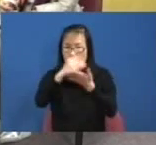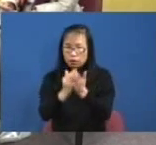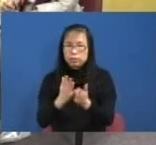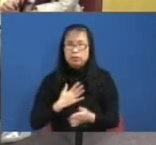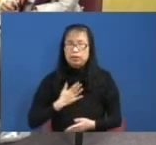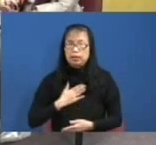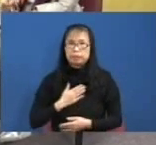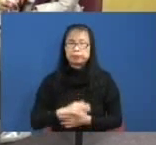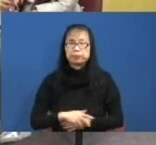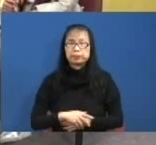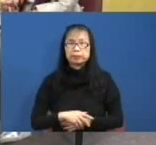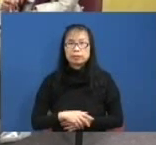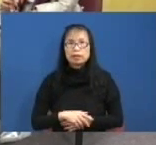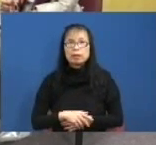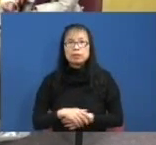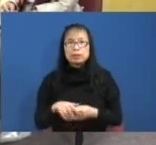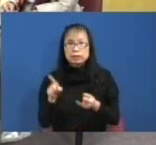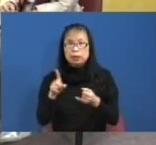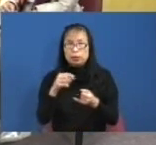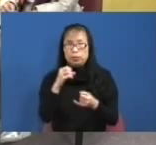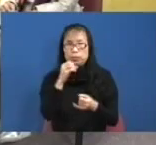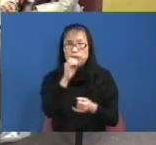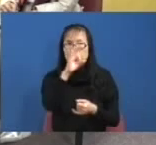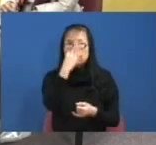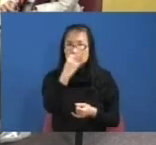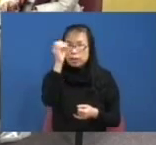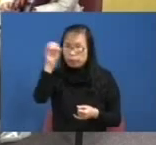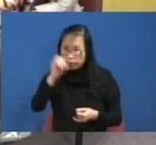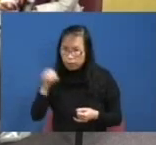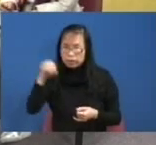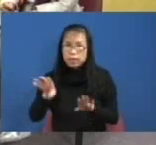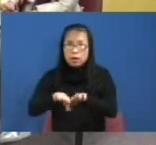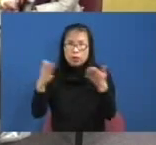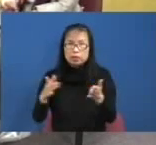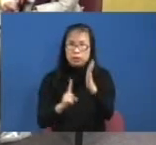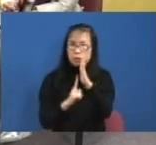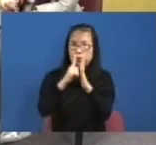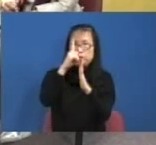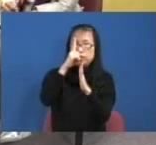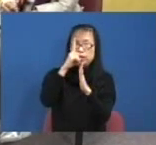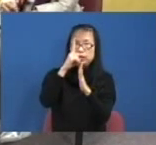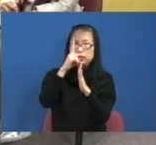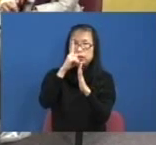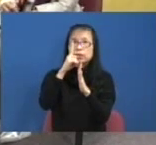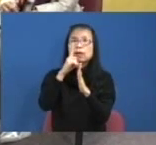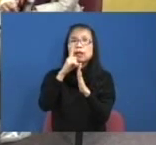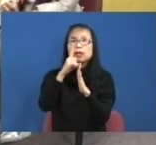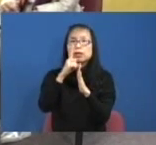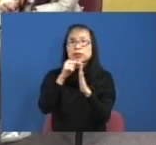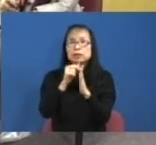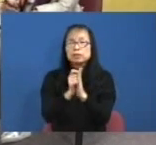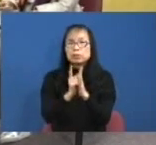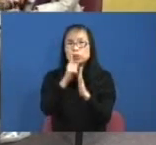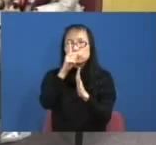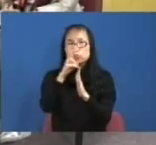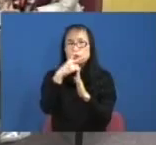啦。咁由即係單位嘅數字3%開始，一路而家上升到咧就已經雙位數啦。